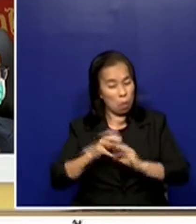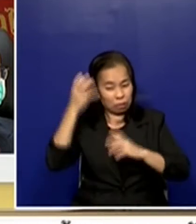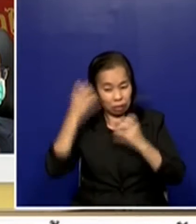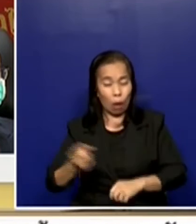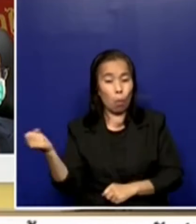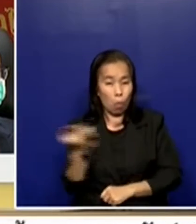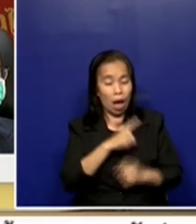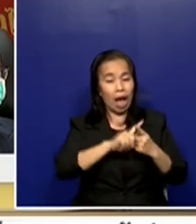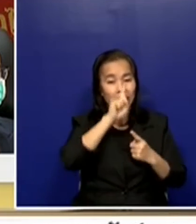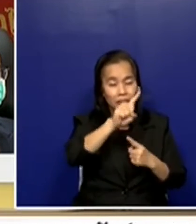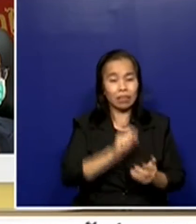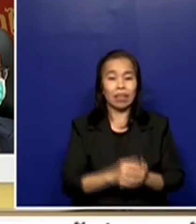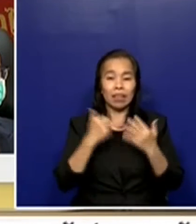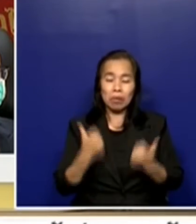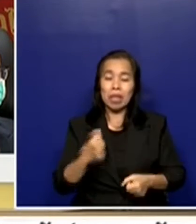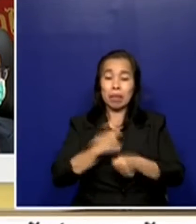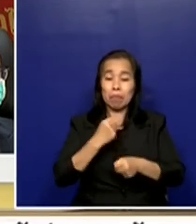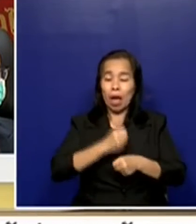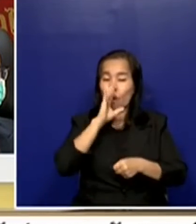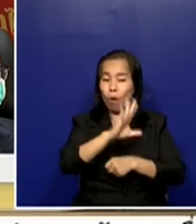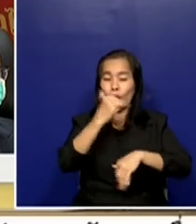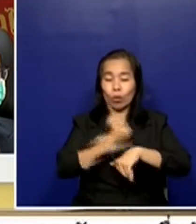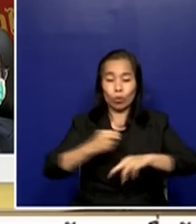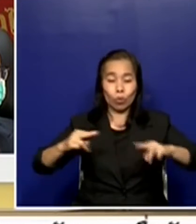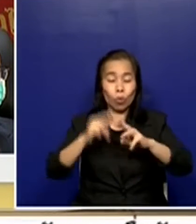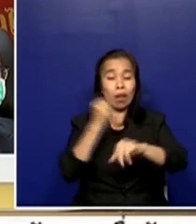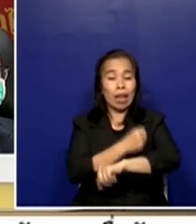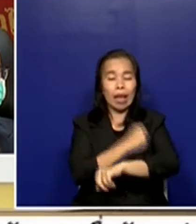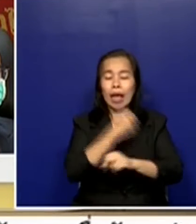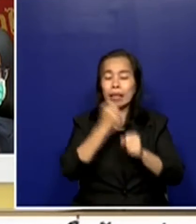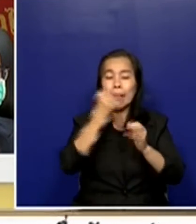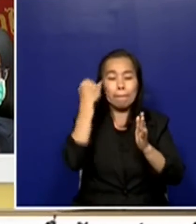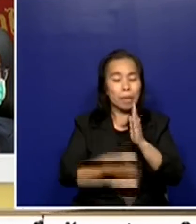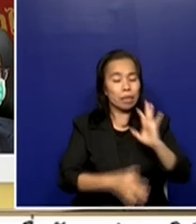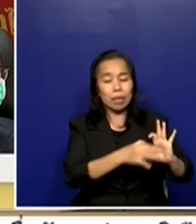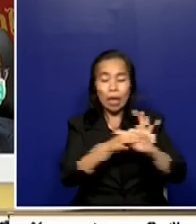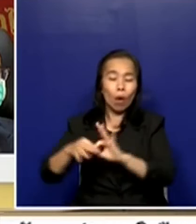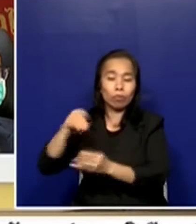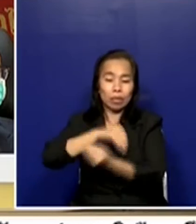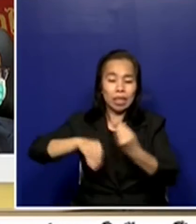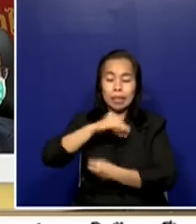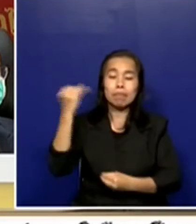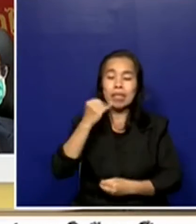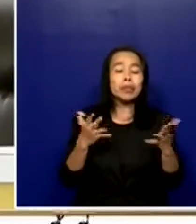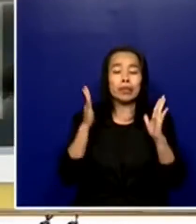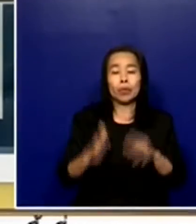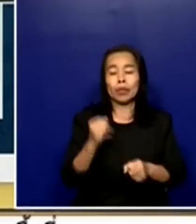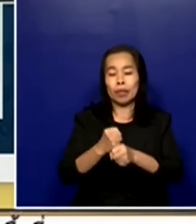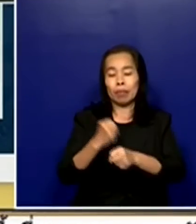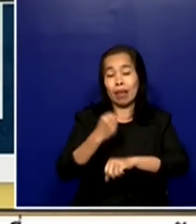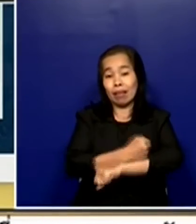ความผดภาษล้มเหลวของในสุชาติเป็นต้นเหตุหนึ่ของการทประเทศและเศษภาษิต้องอยู่ในสภาวะถสถอยเช่นนี้